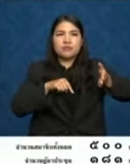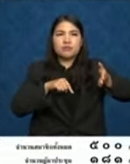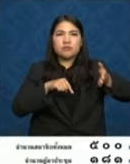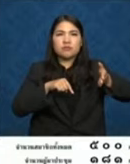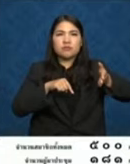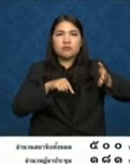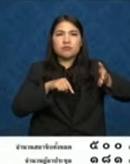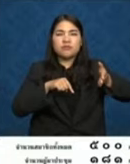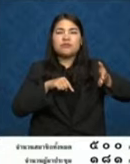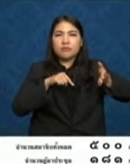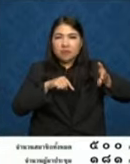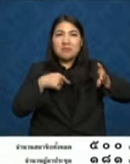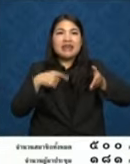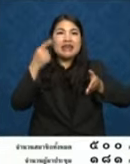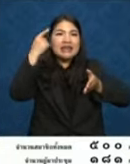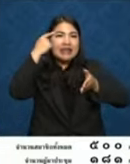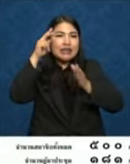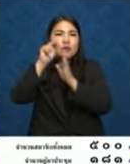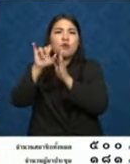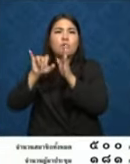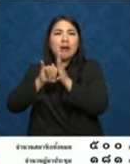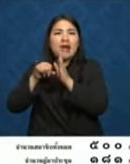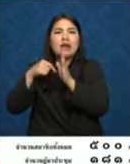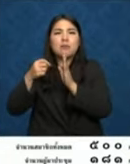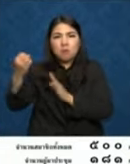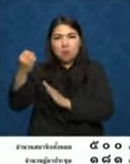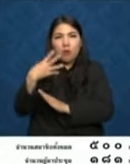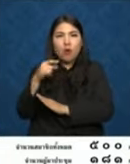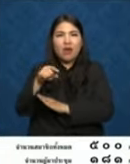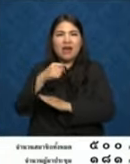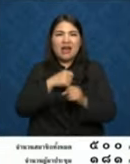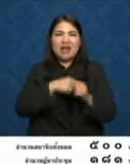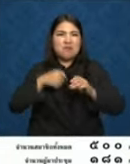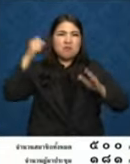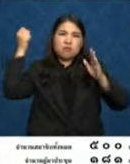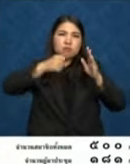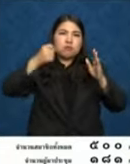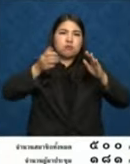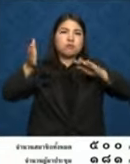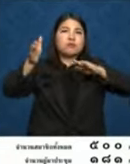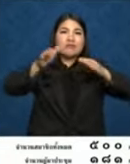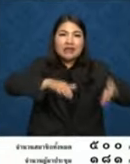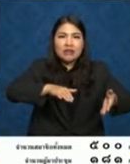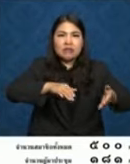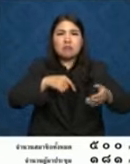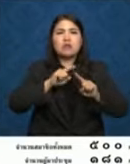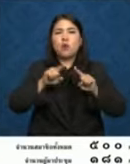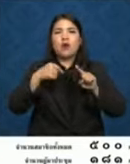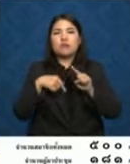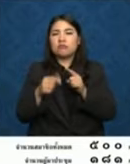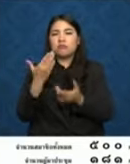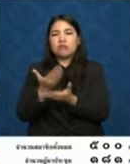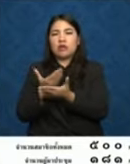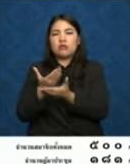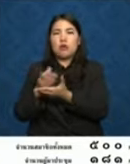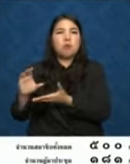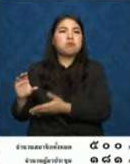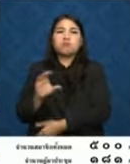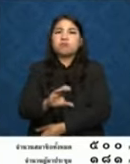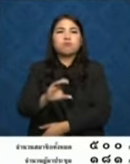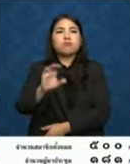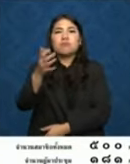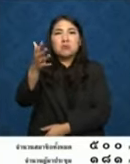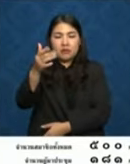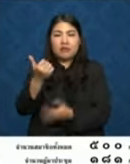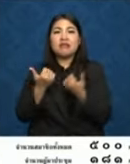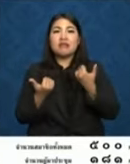การศึกษามีนโยบายให้ทุบทิ้งตั้งแต่ปี2562แต่ไม่มีงบประมาณในการดำเนินการผม